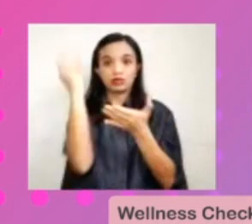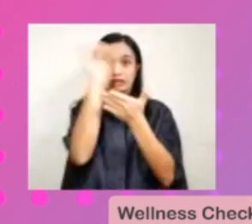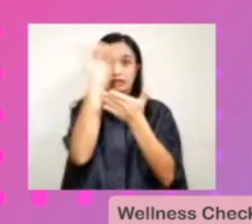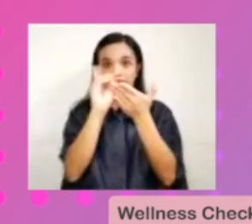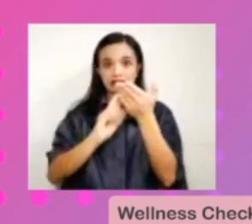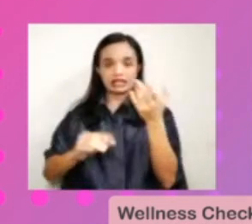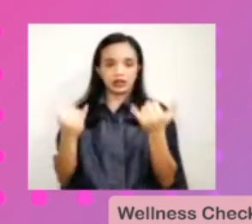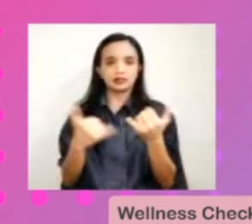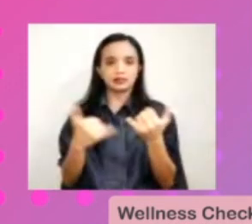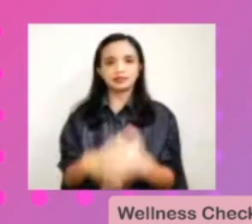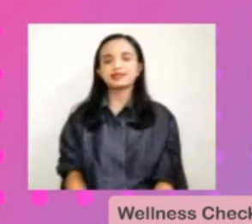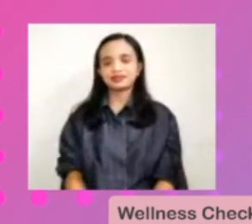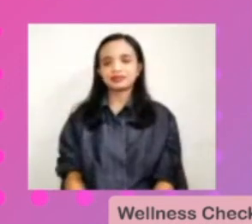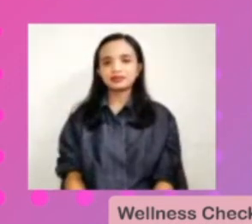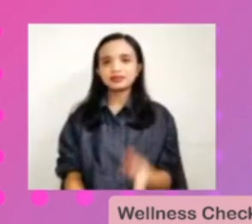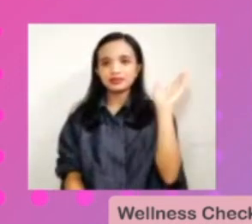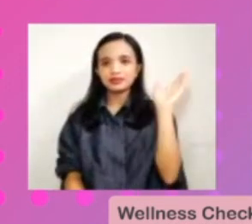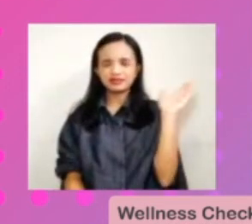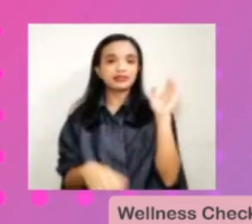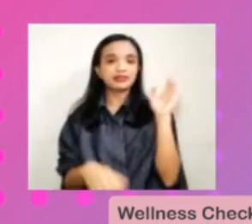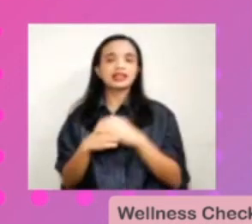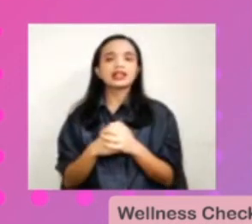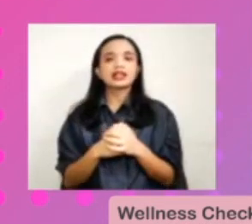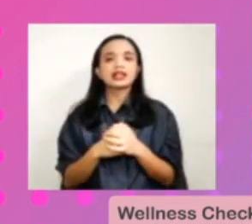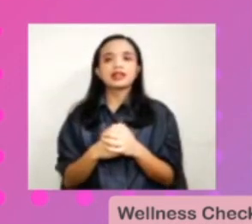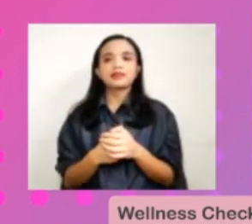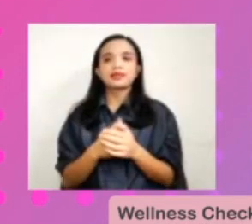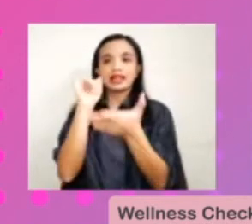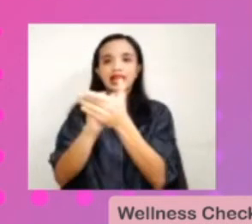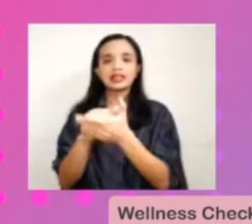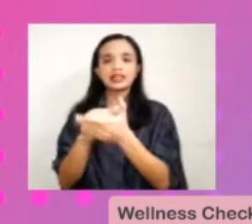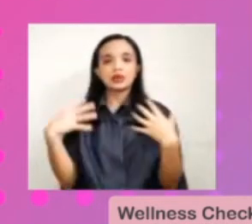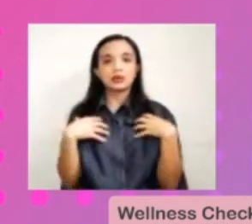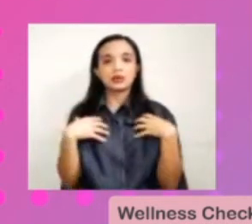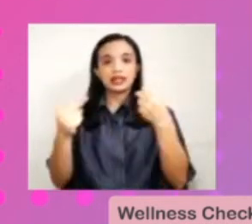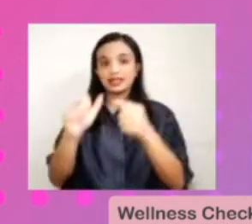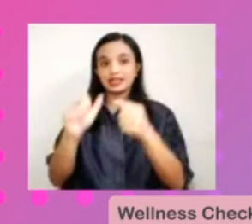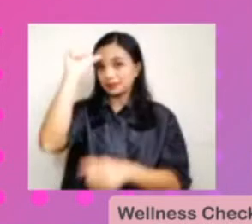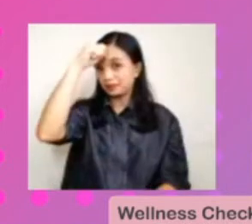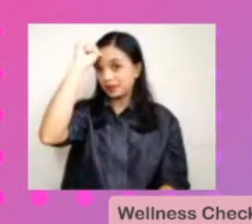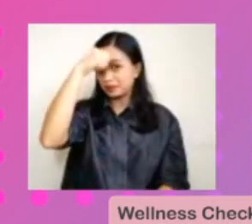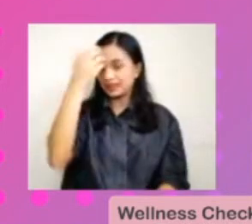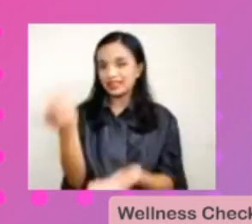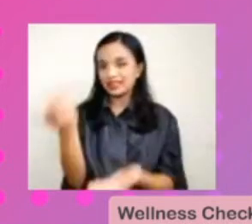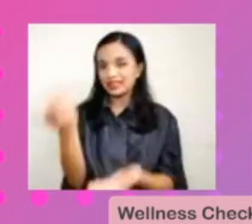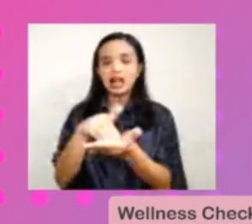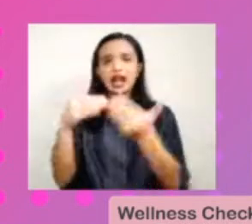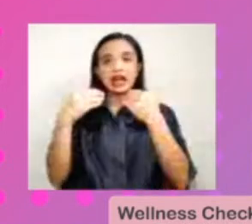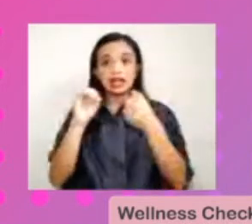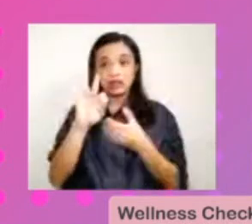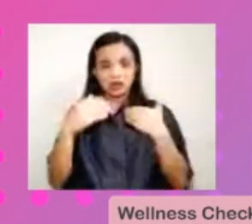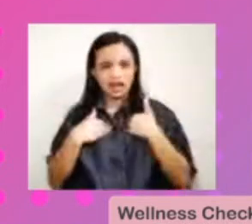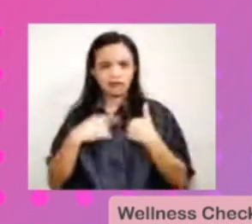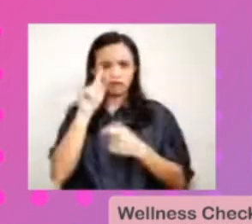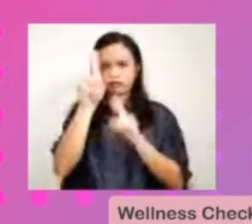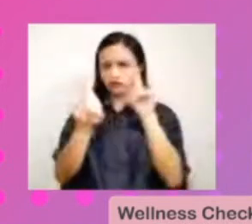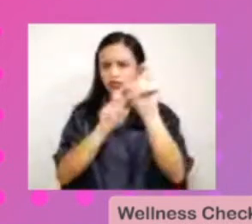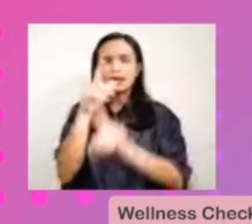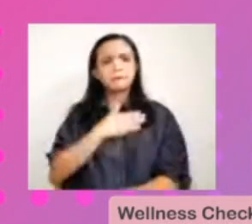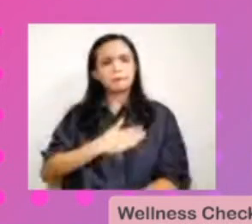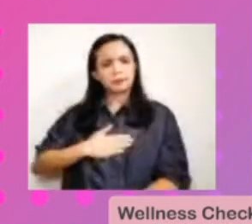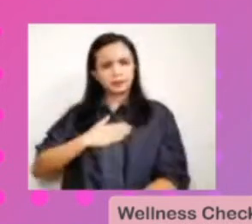material ay gawa ni Miss Alec Del Rosario. So maraming salamat Miss Alex sa napakagandang recap